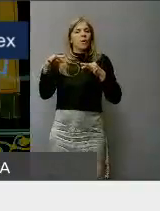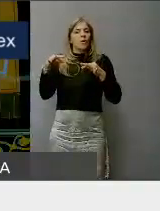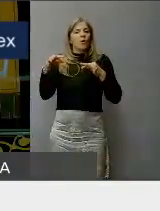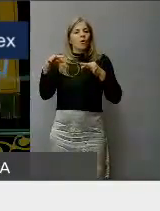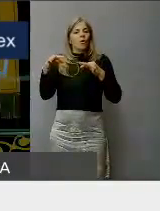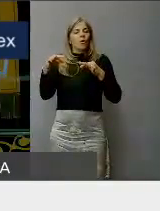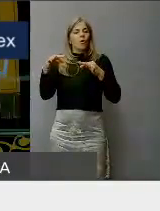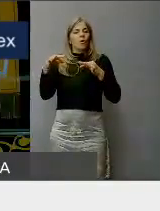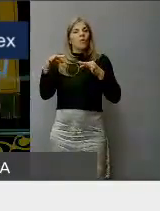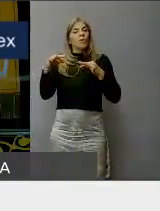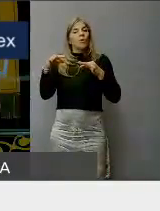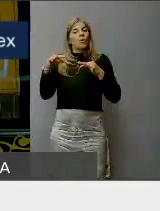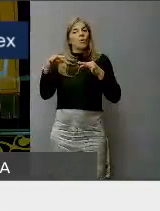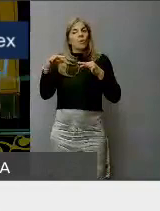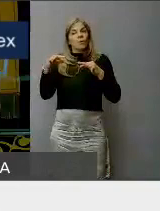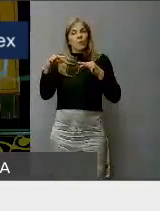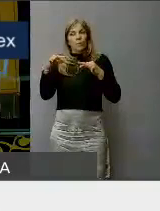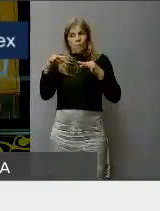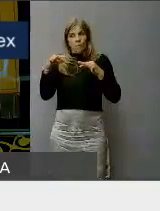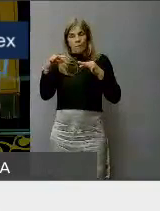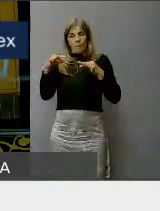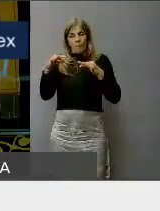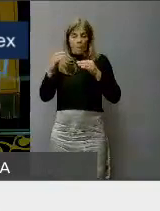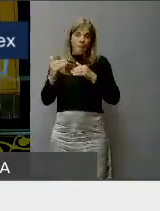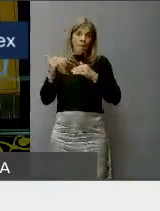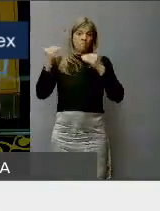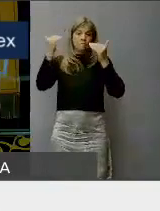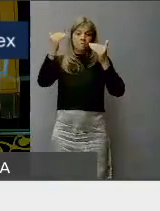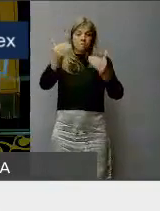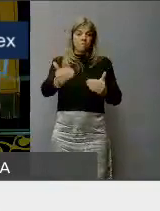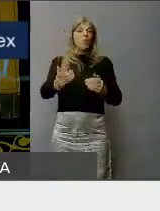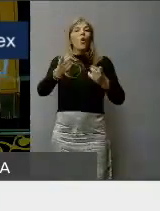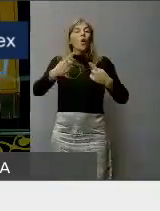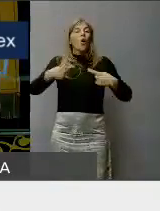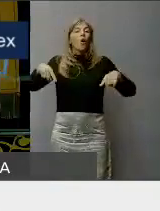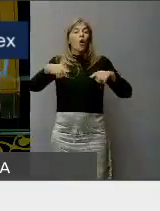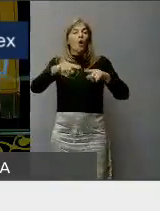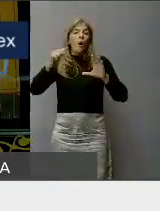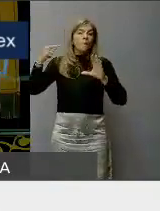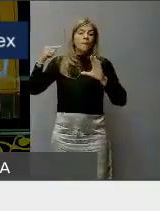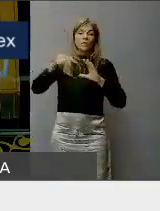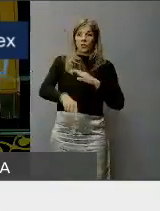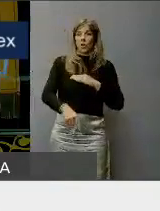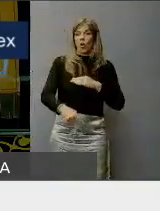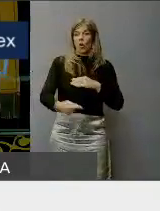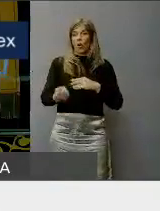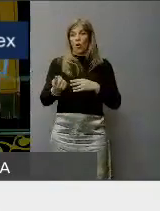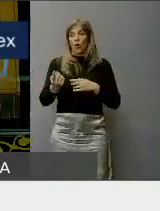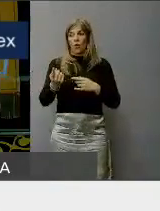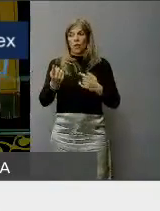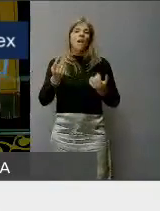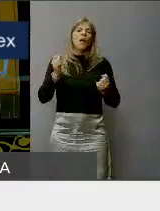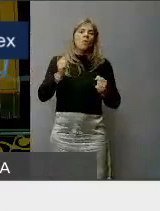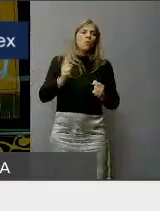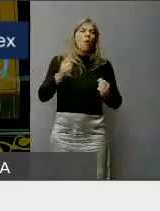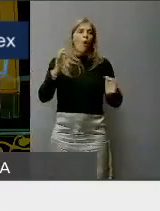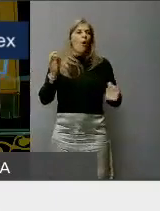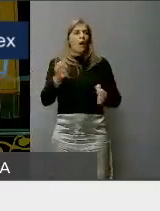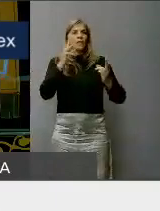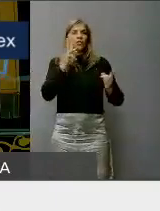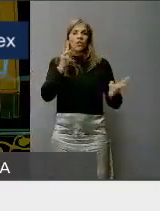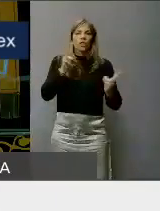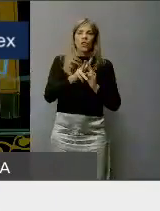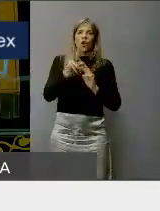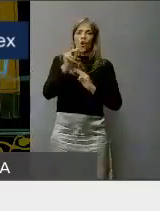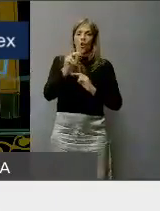mandiamo inviato in rinviato in commissione alla competente commissione consiliare così avremo modo di conoscere di vedere